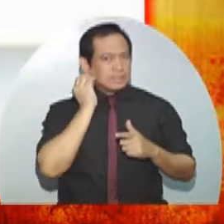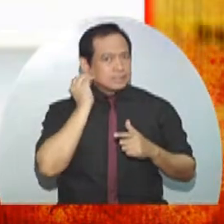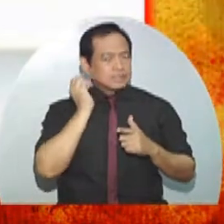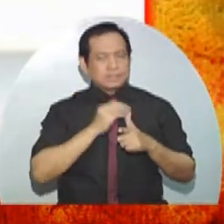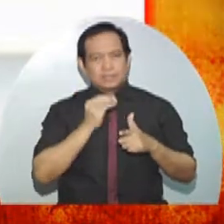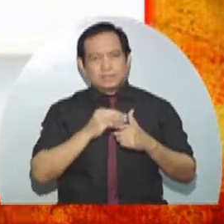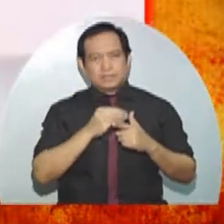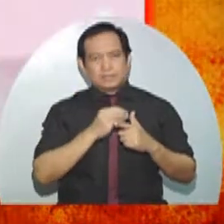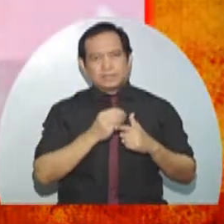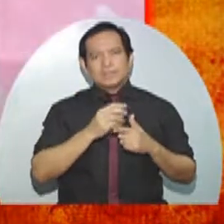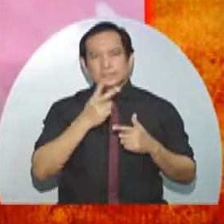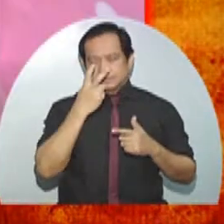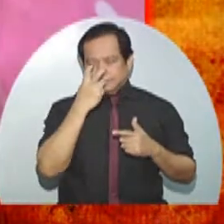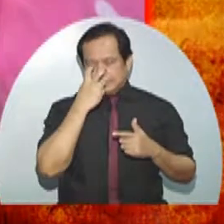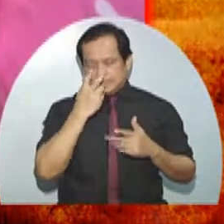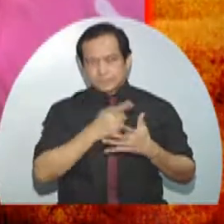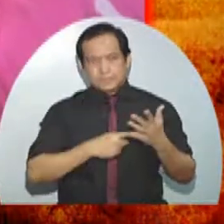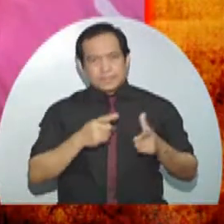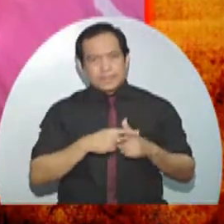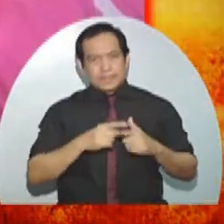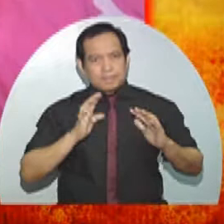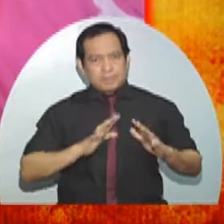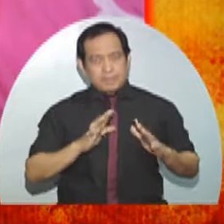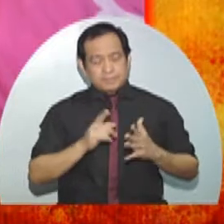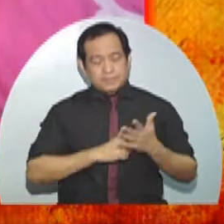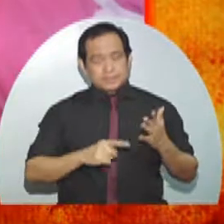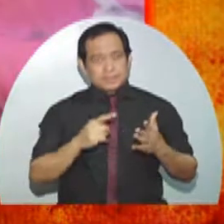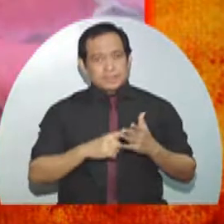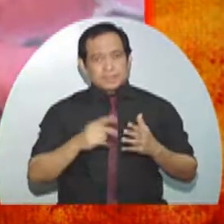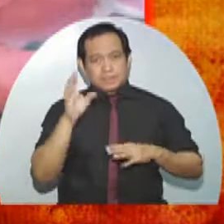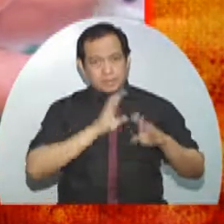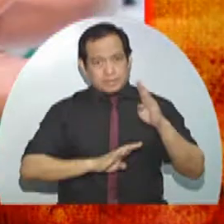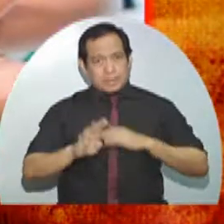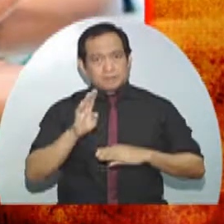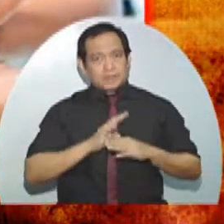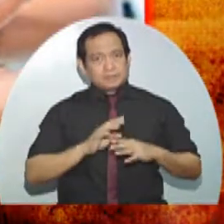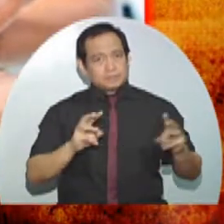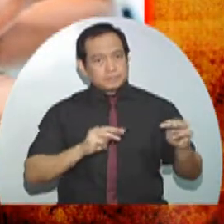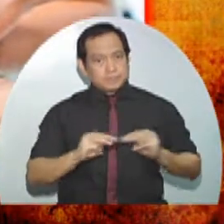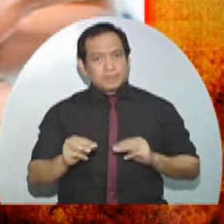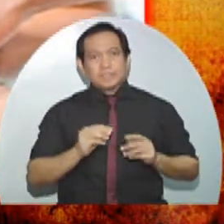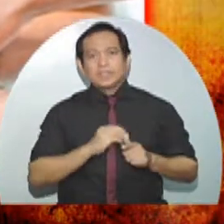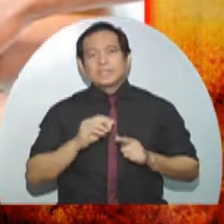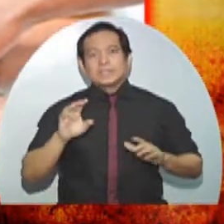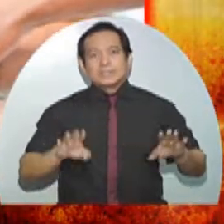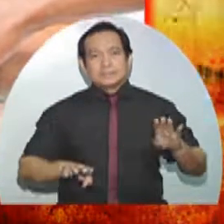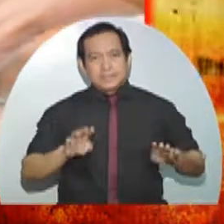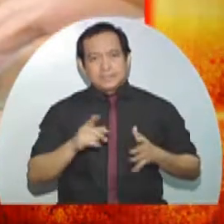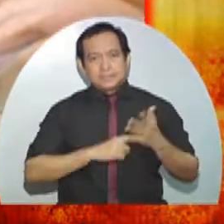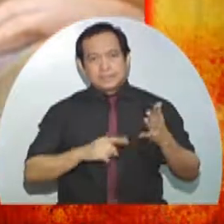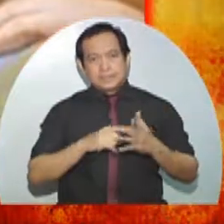o lubusang pagkabulag, epilepsy o pagkukumbulsyon, problema sa paggalaw at